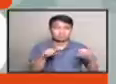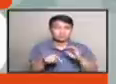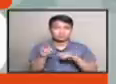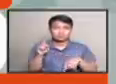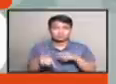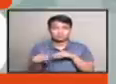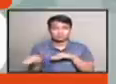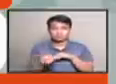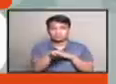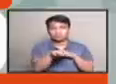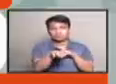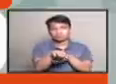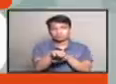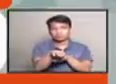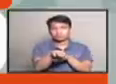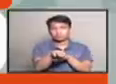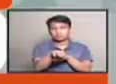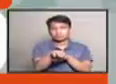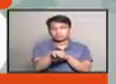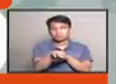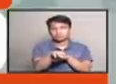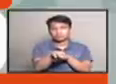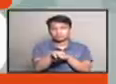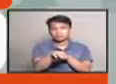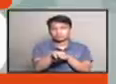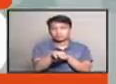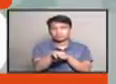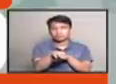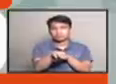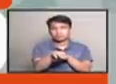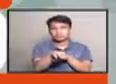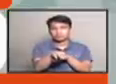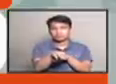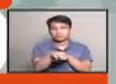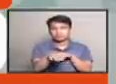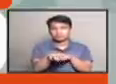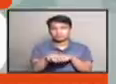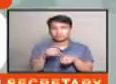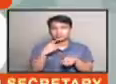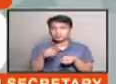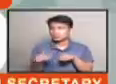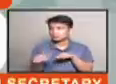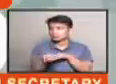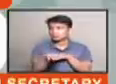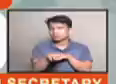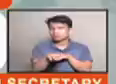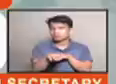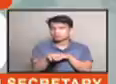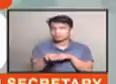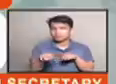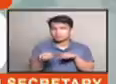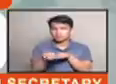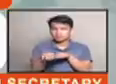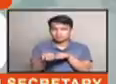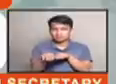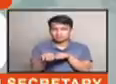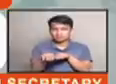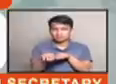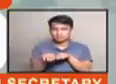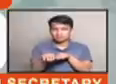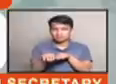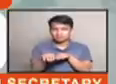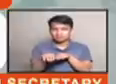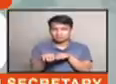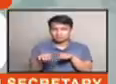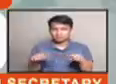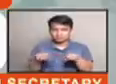ako po yung nakapasok na, lagpas na po yung sa gulong kong harapan. Eh, tumama po siya dun sa fender ko. Hindi po